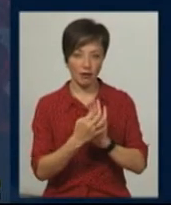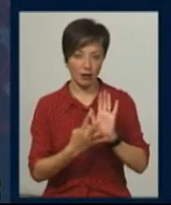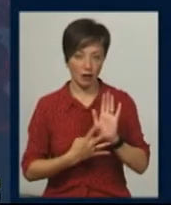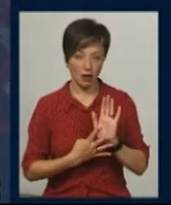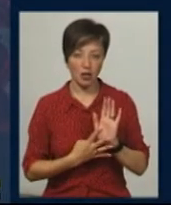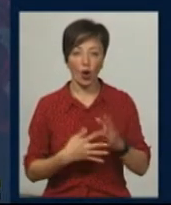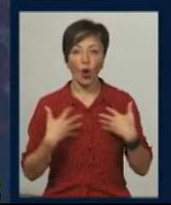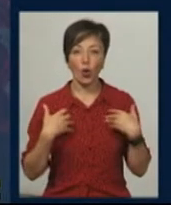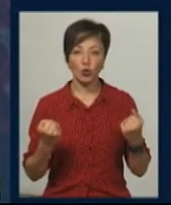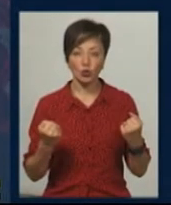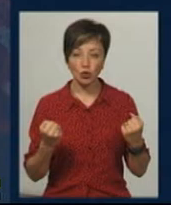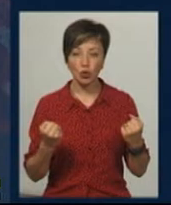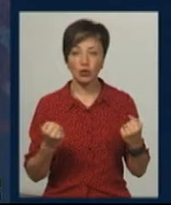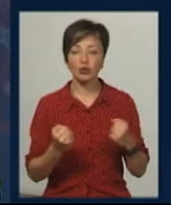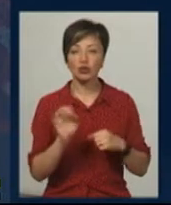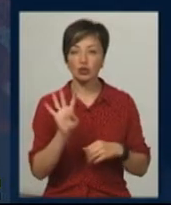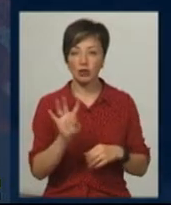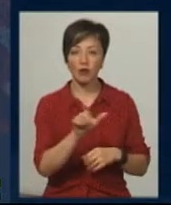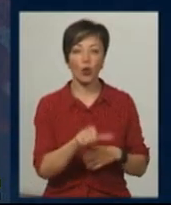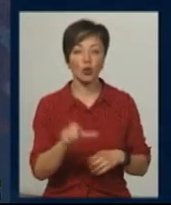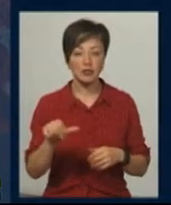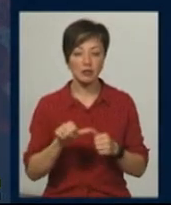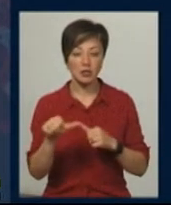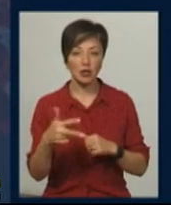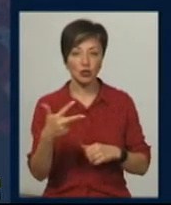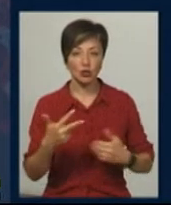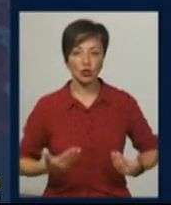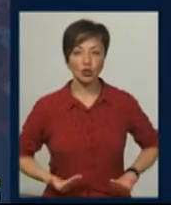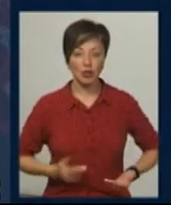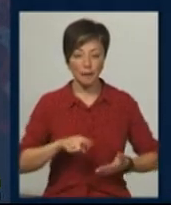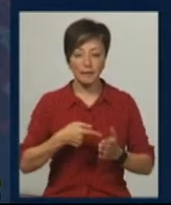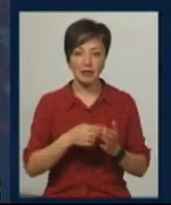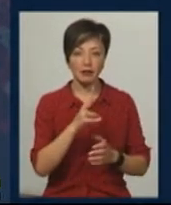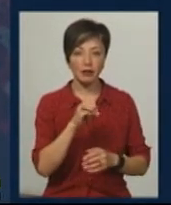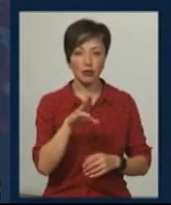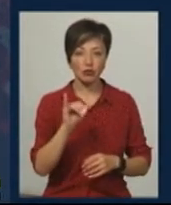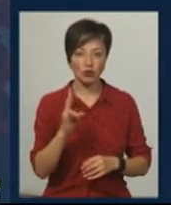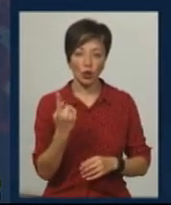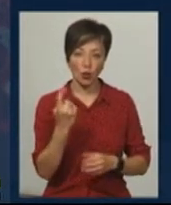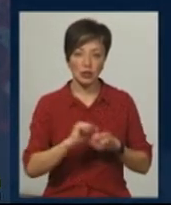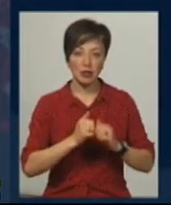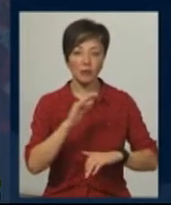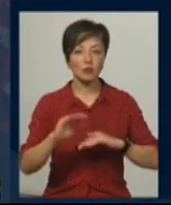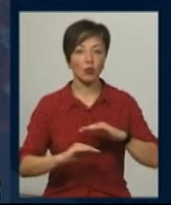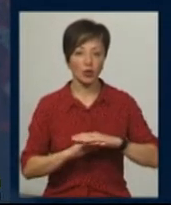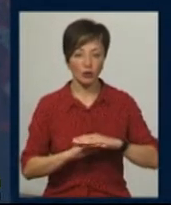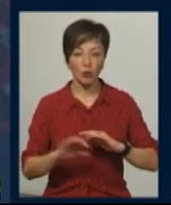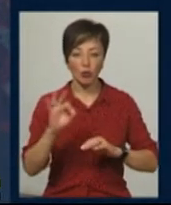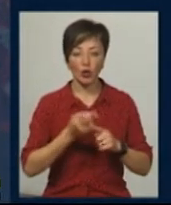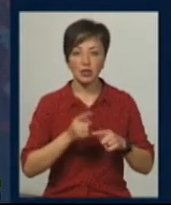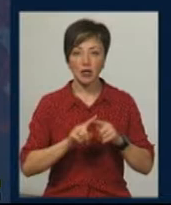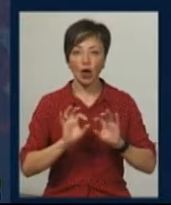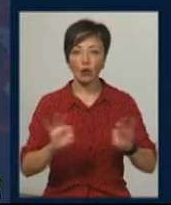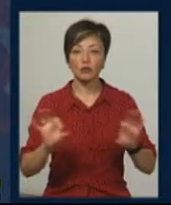COVID-19. Одужало від COVID-19 четверо осіб, з них троє жителів міста Нетішин та один із Кам'янця-Подільського. Про це